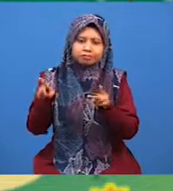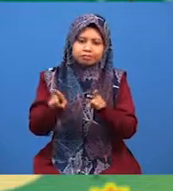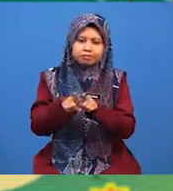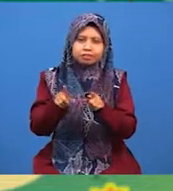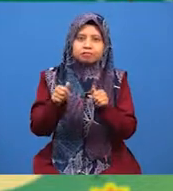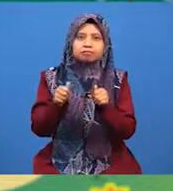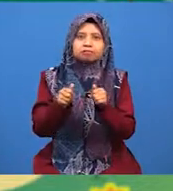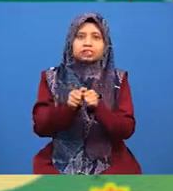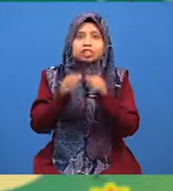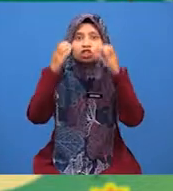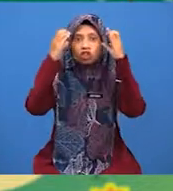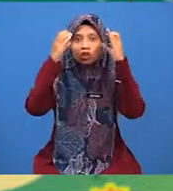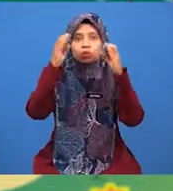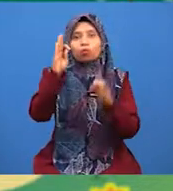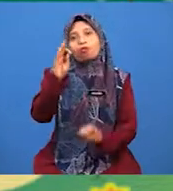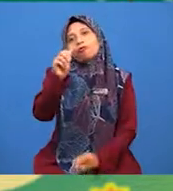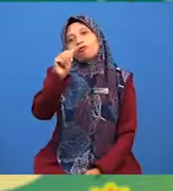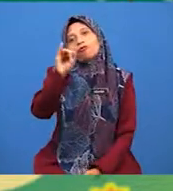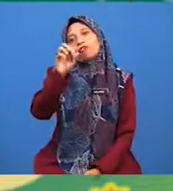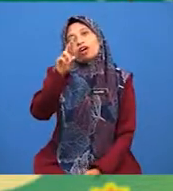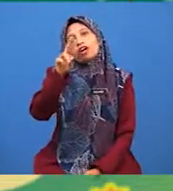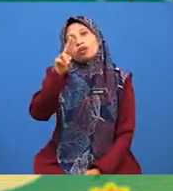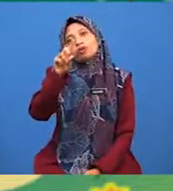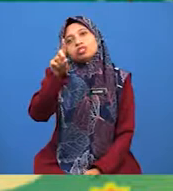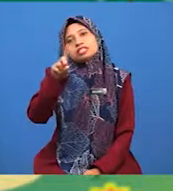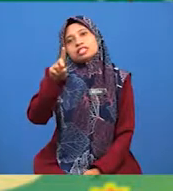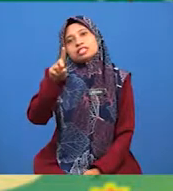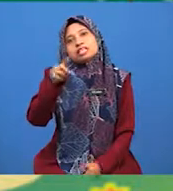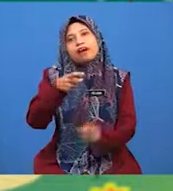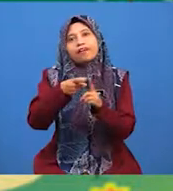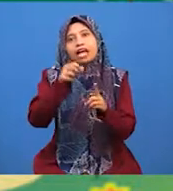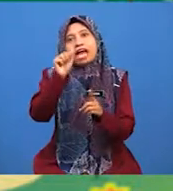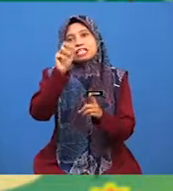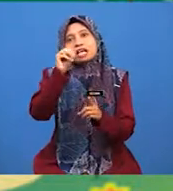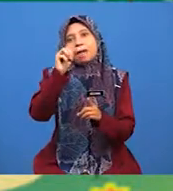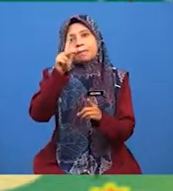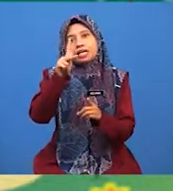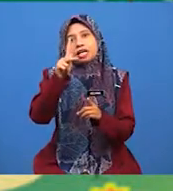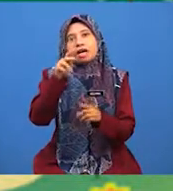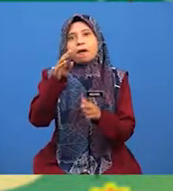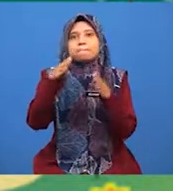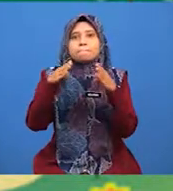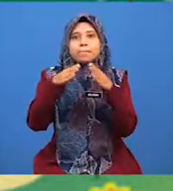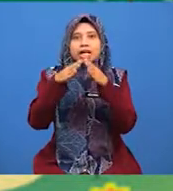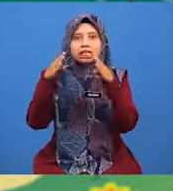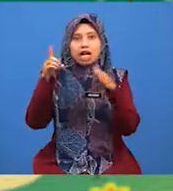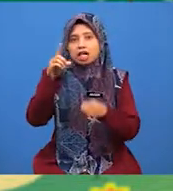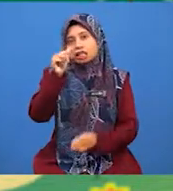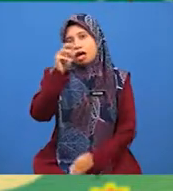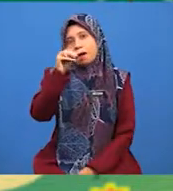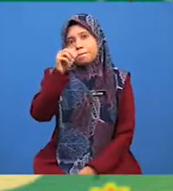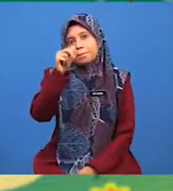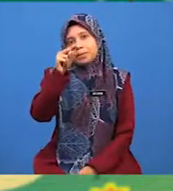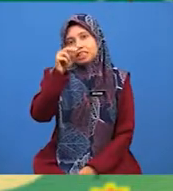dengan saya, Cikgu Fairuz dari SMK Bandar Seri Damansara 1. Pada hari ini, kita